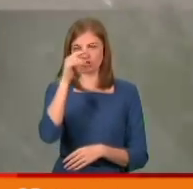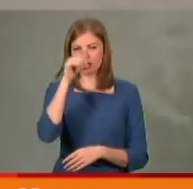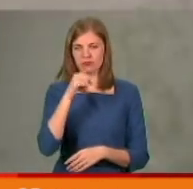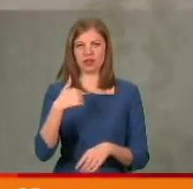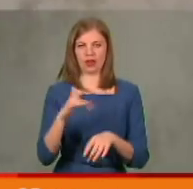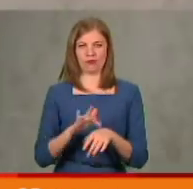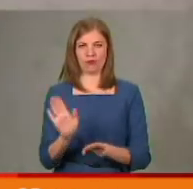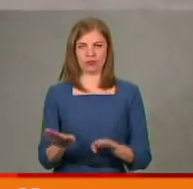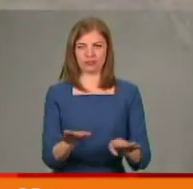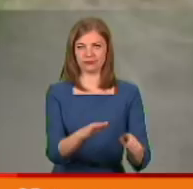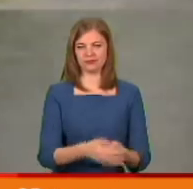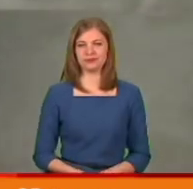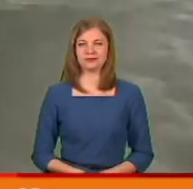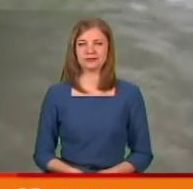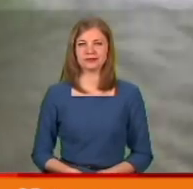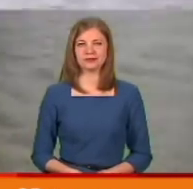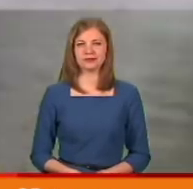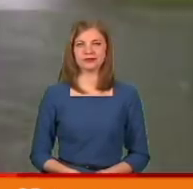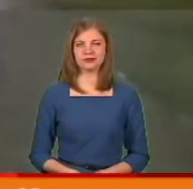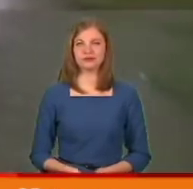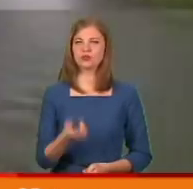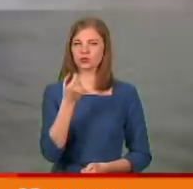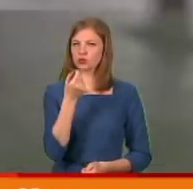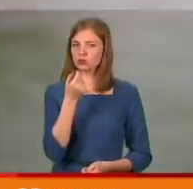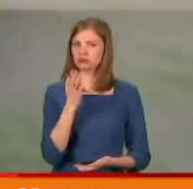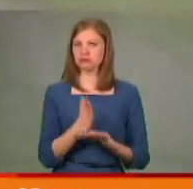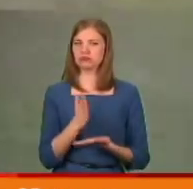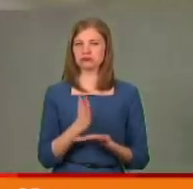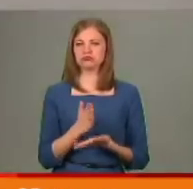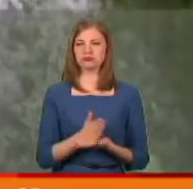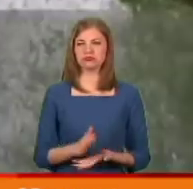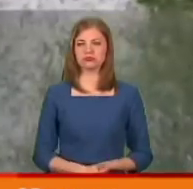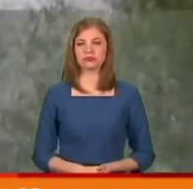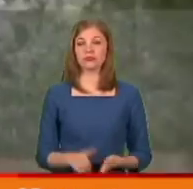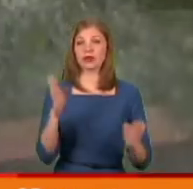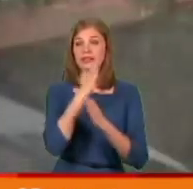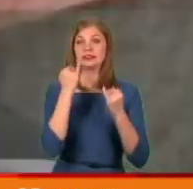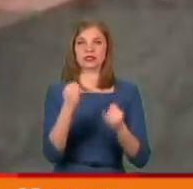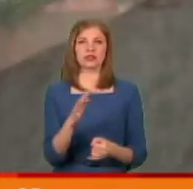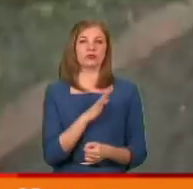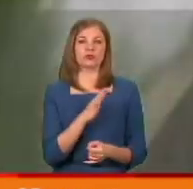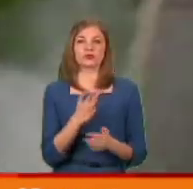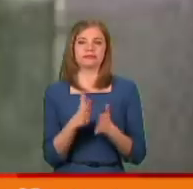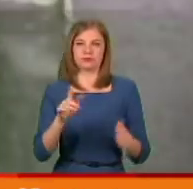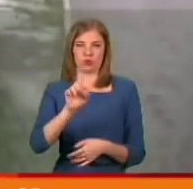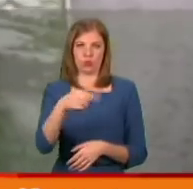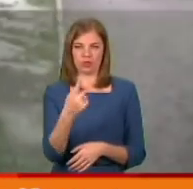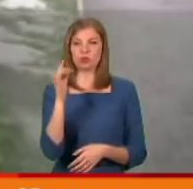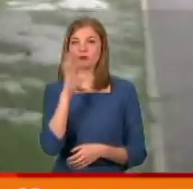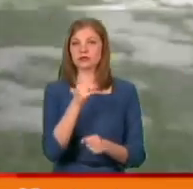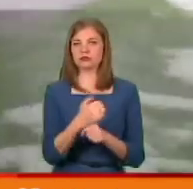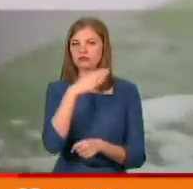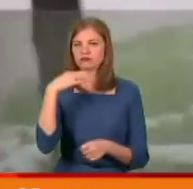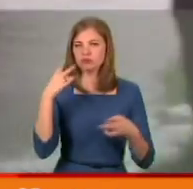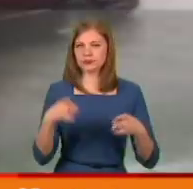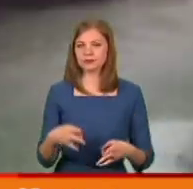я в босий ходжу. Та трошки є. Стихія вирувала щонайбільше годину та встигла накоїти